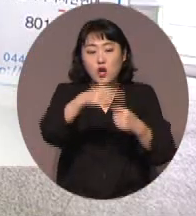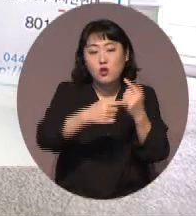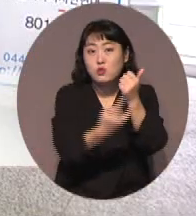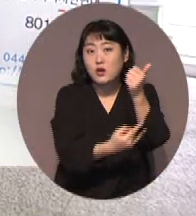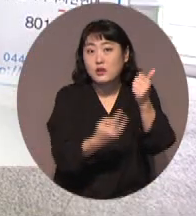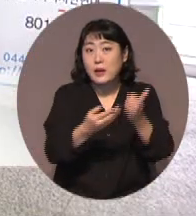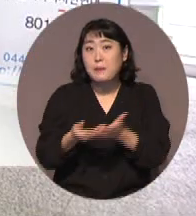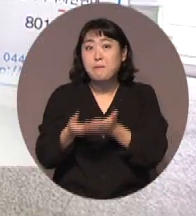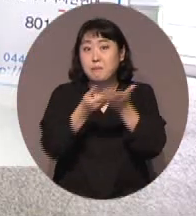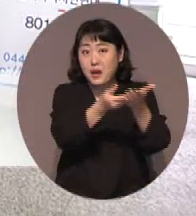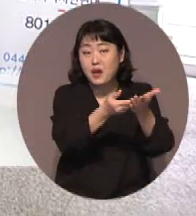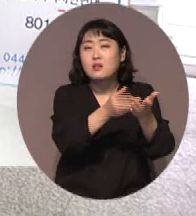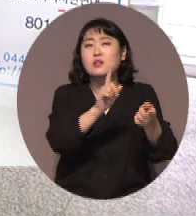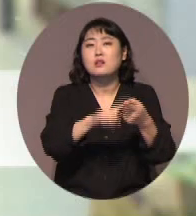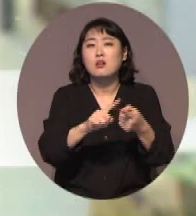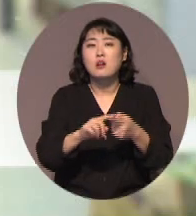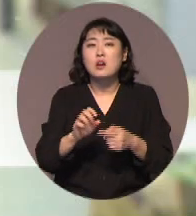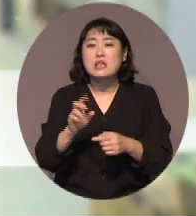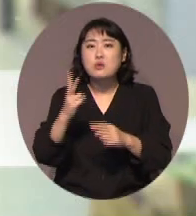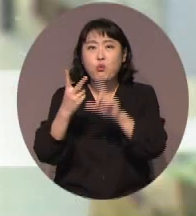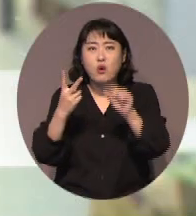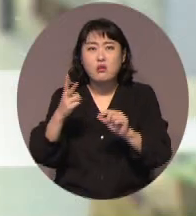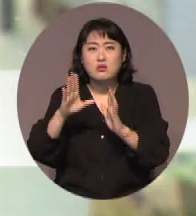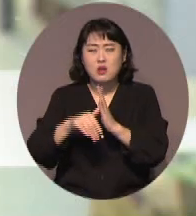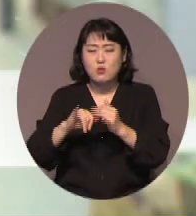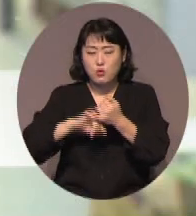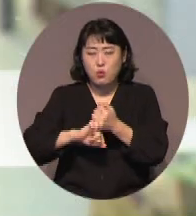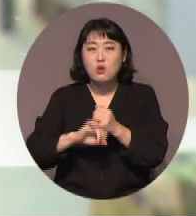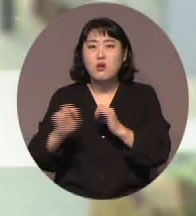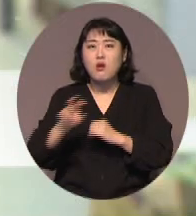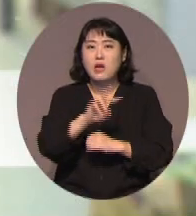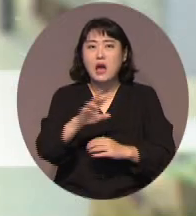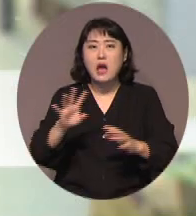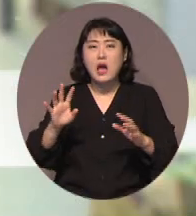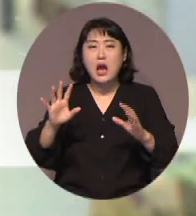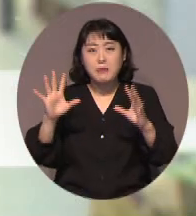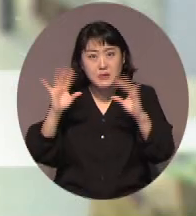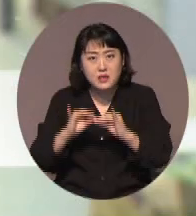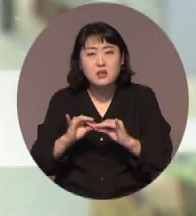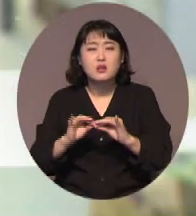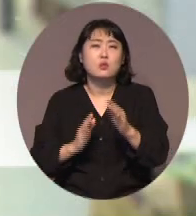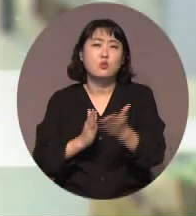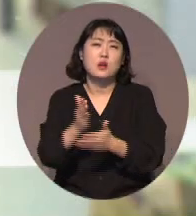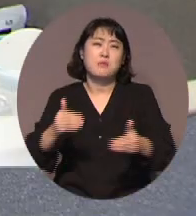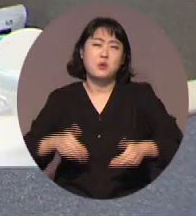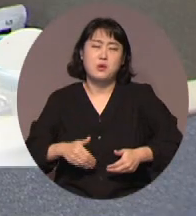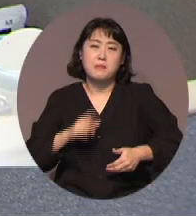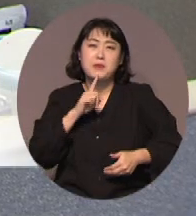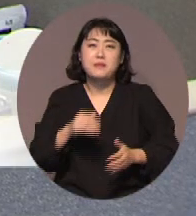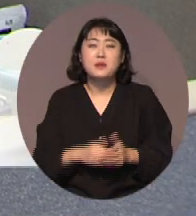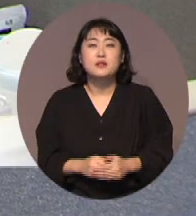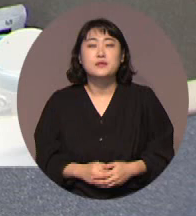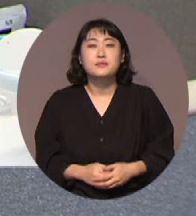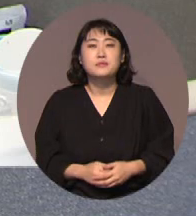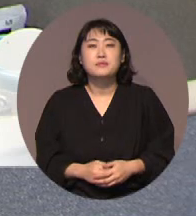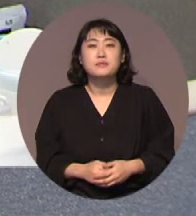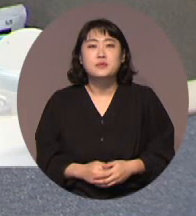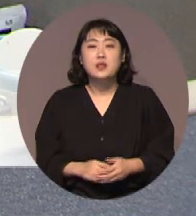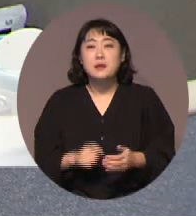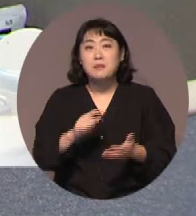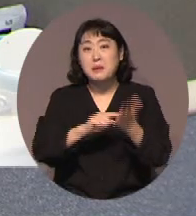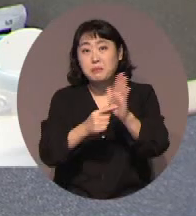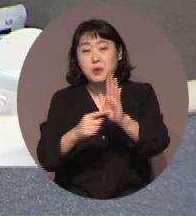2월 임시국회에서 여야 합의로 반드시 통과시켜야 한다고 촉구했습니다 12년대는 성명을 통해